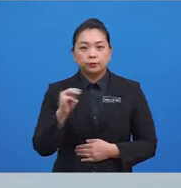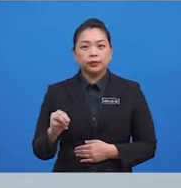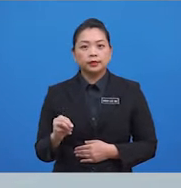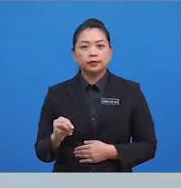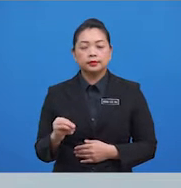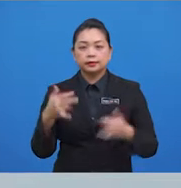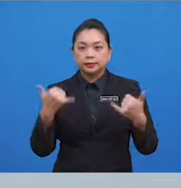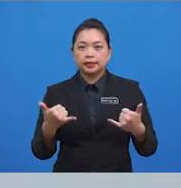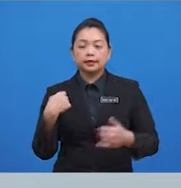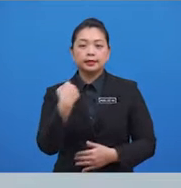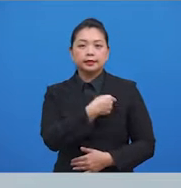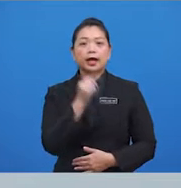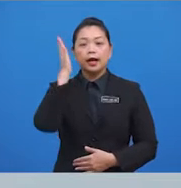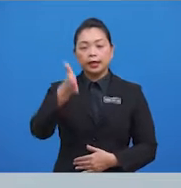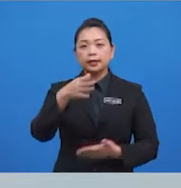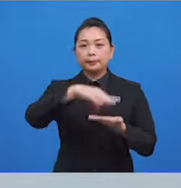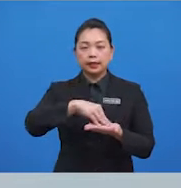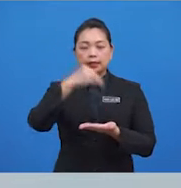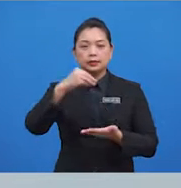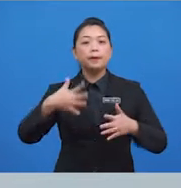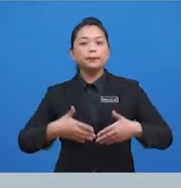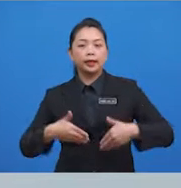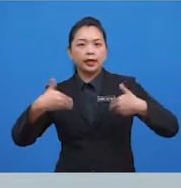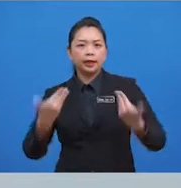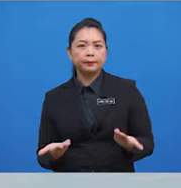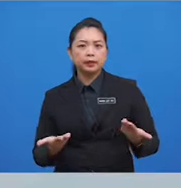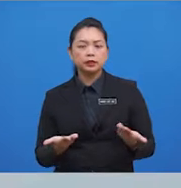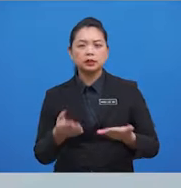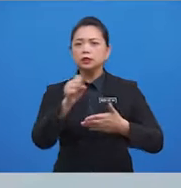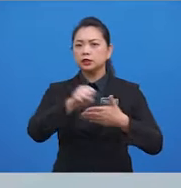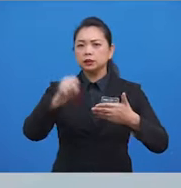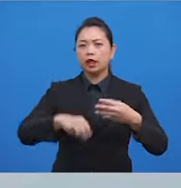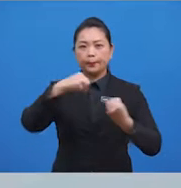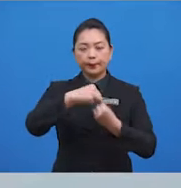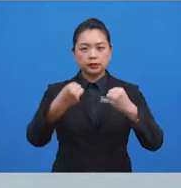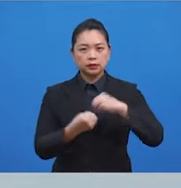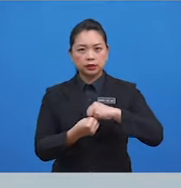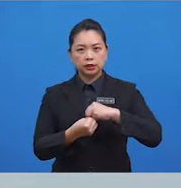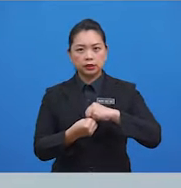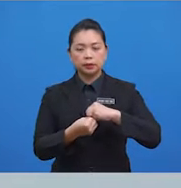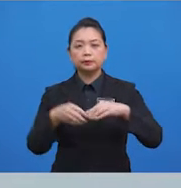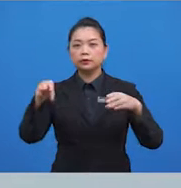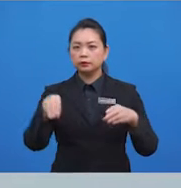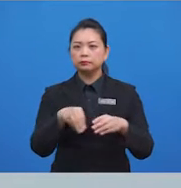masalah. Di paparan menunjukkan sebuah bongkah gabungan silinder dan